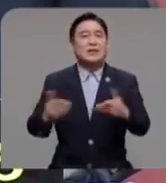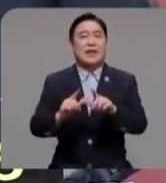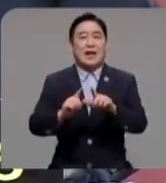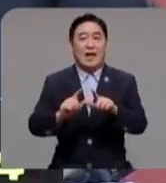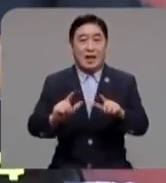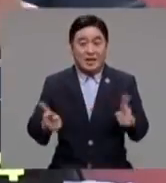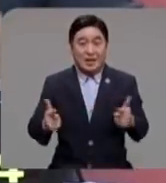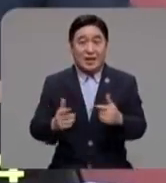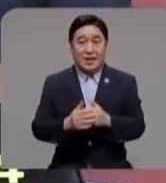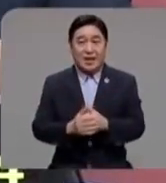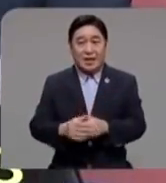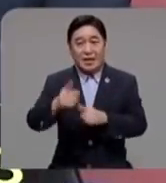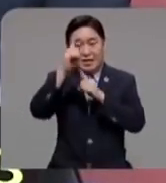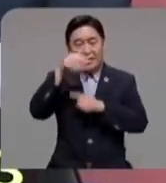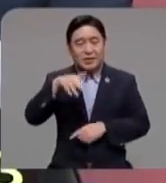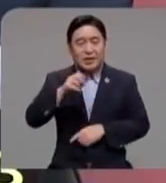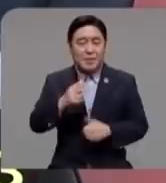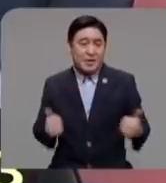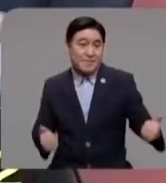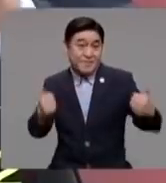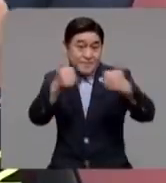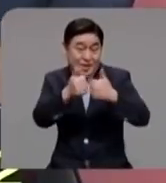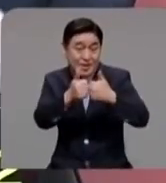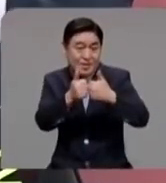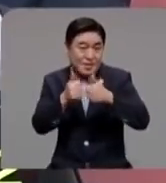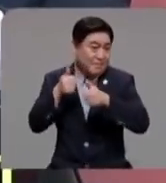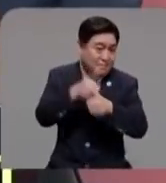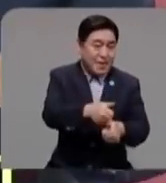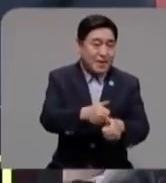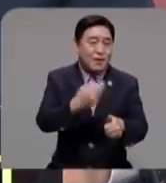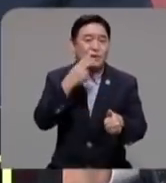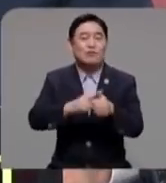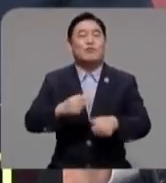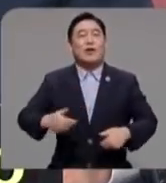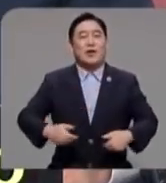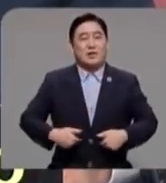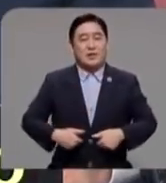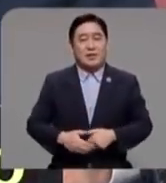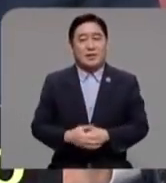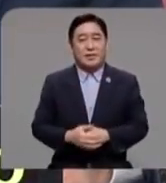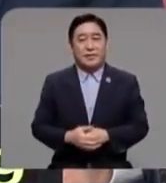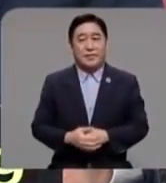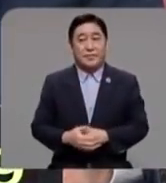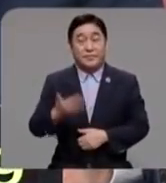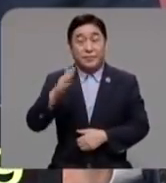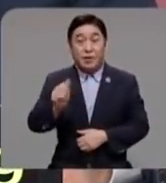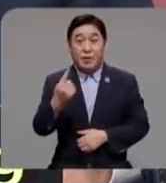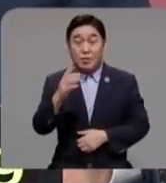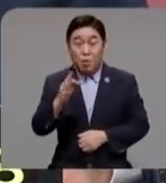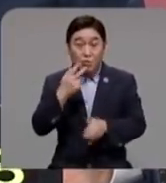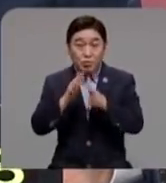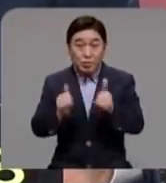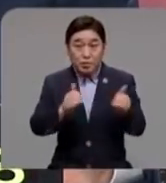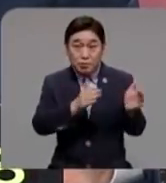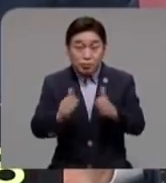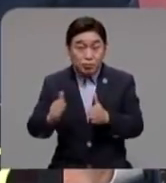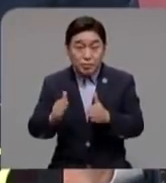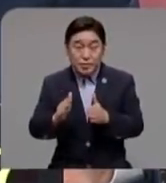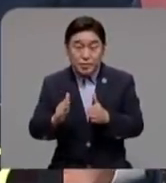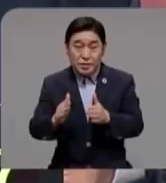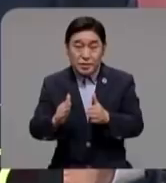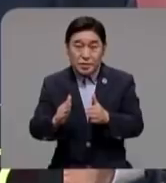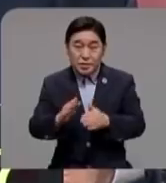아니라 그것은 이재명과 1대1로 맞서서 꺾을 후보가 해야 되는 일이지요. 그런데 홍준표 후보님 그런 준비